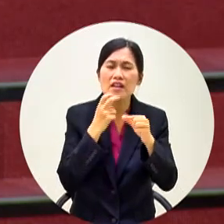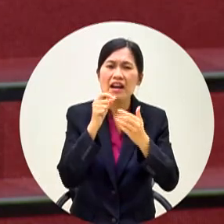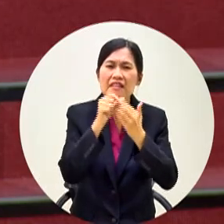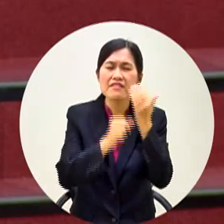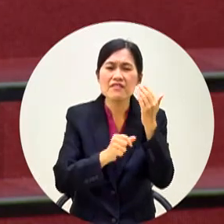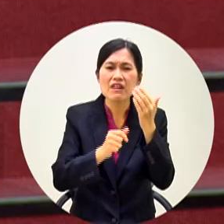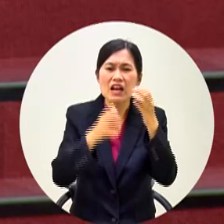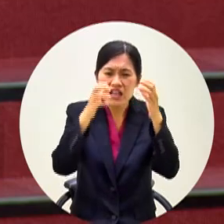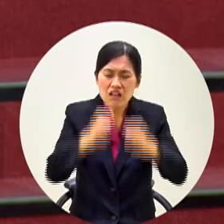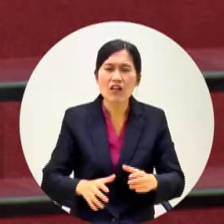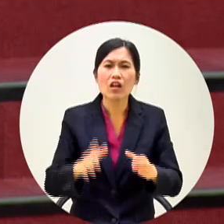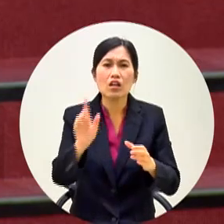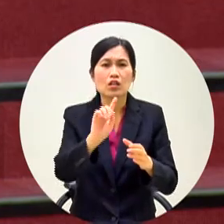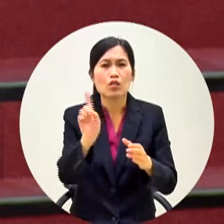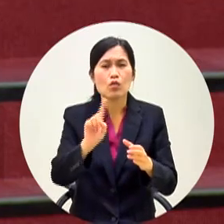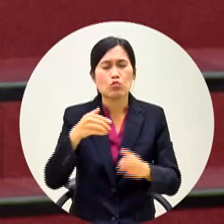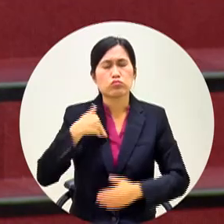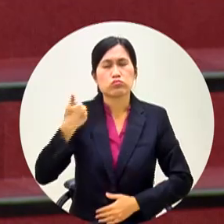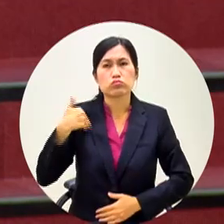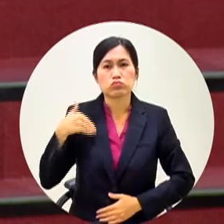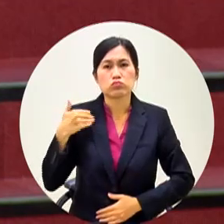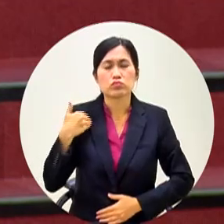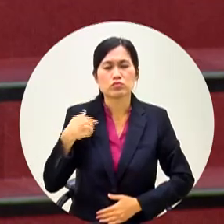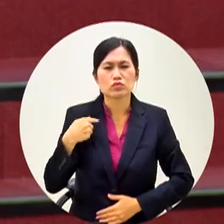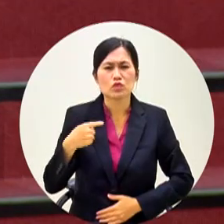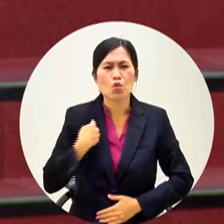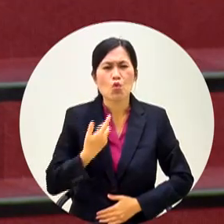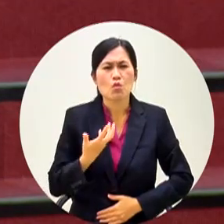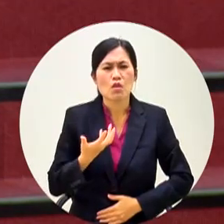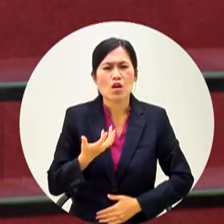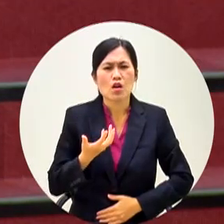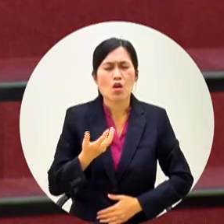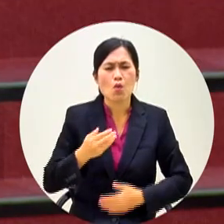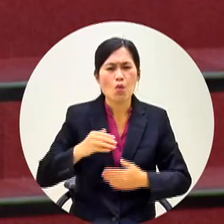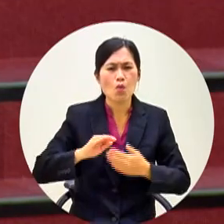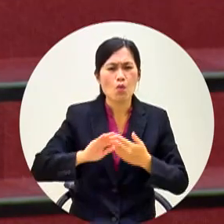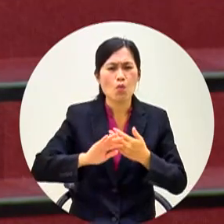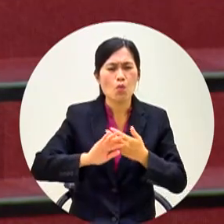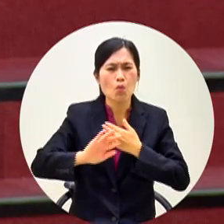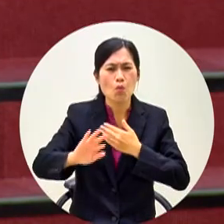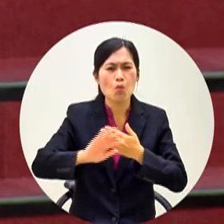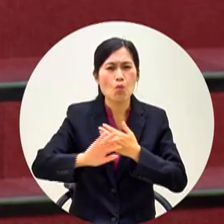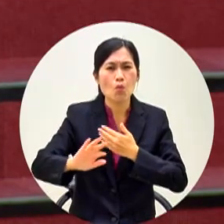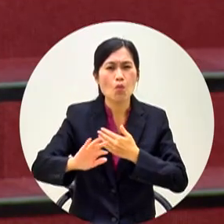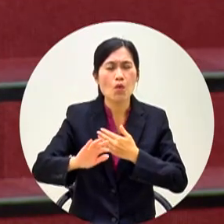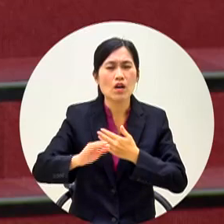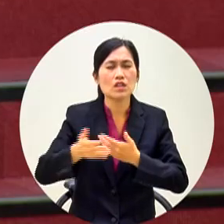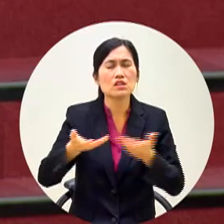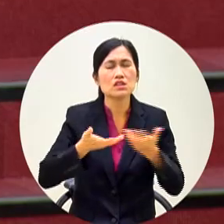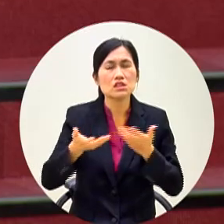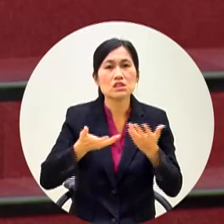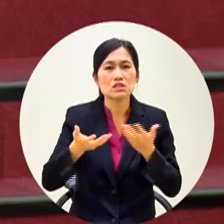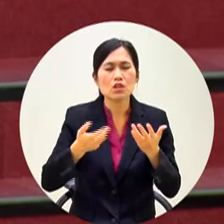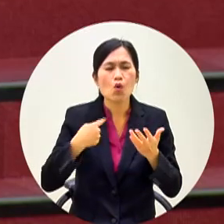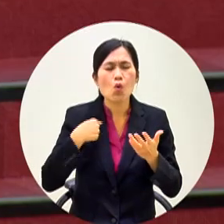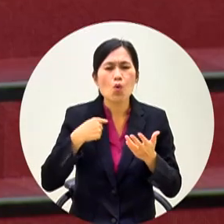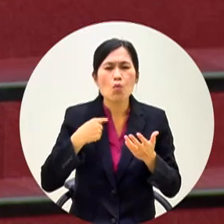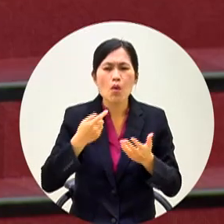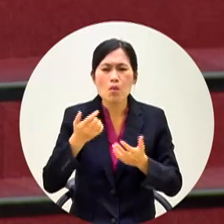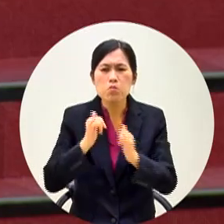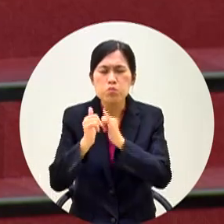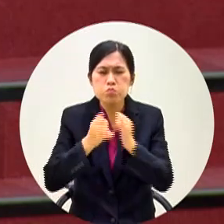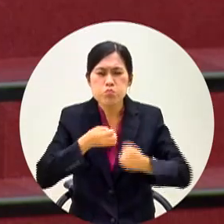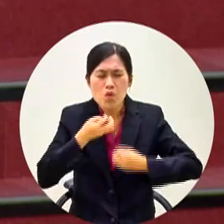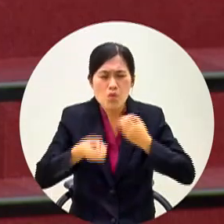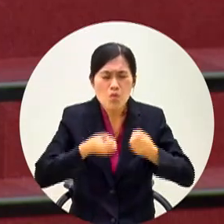道，这都是我们权力之外的事情，但是我们必须要反映高雄市民的民意。如果六都